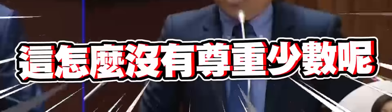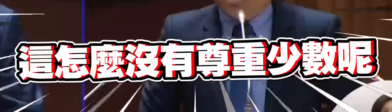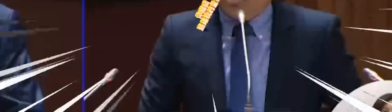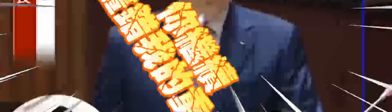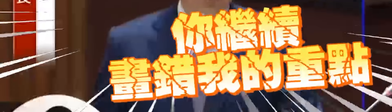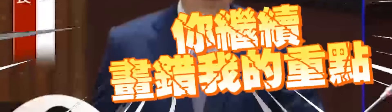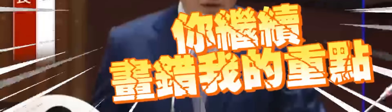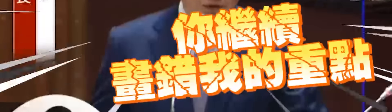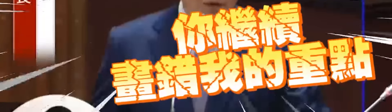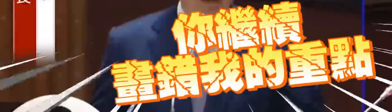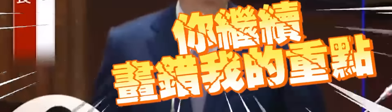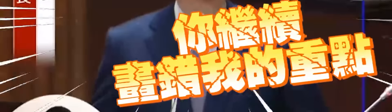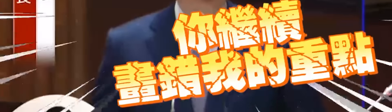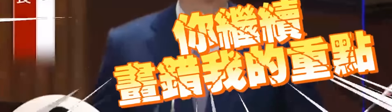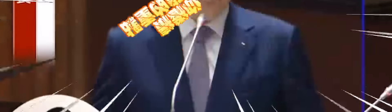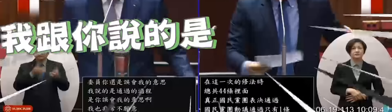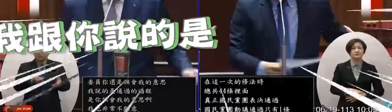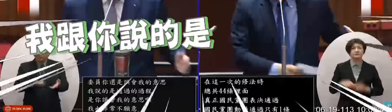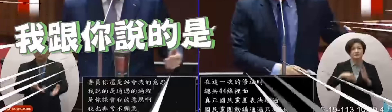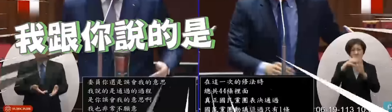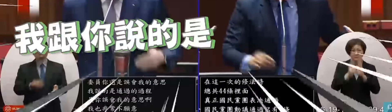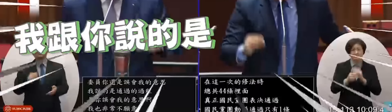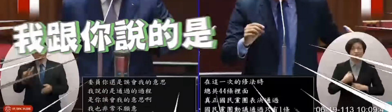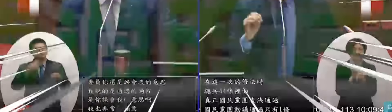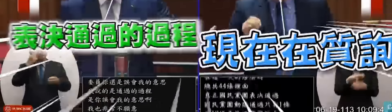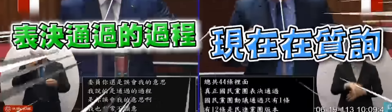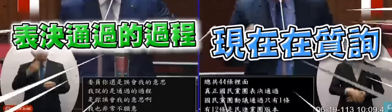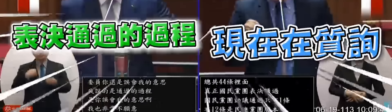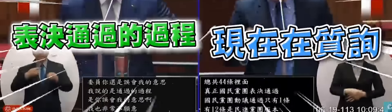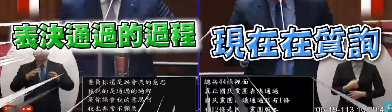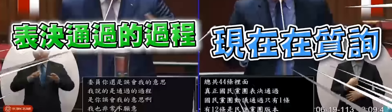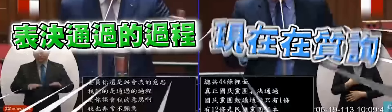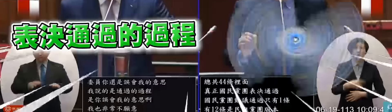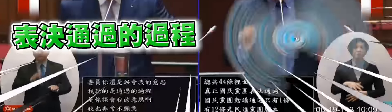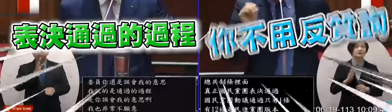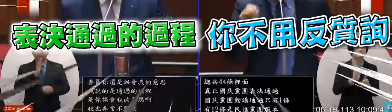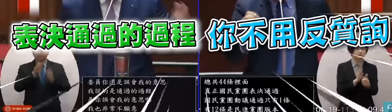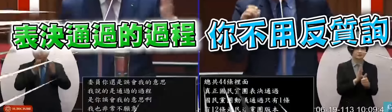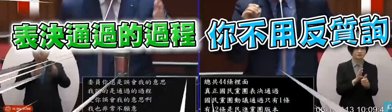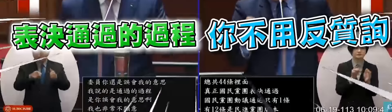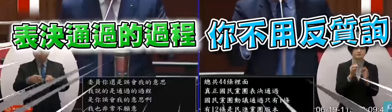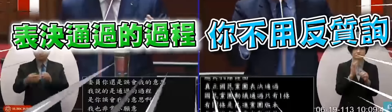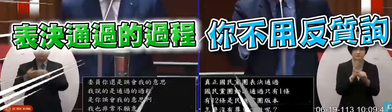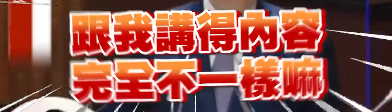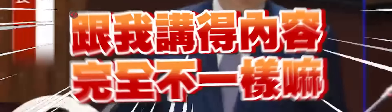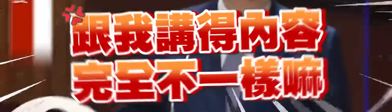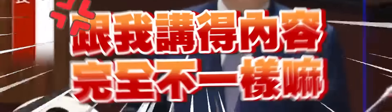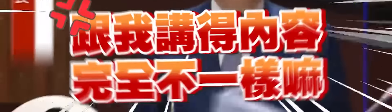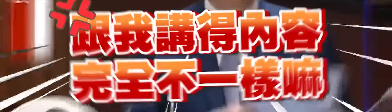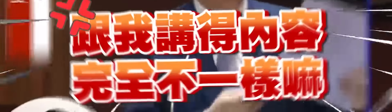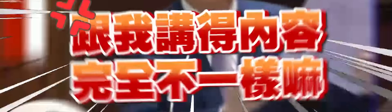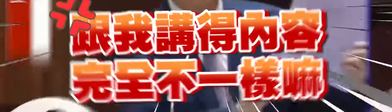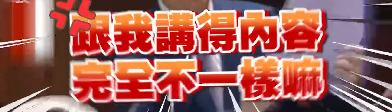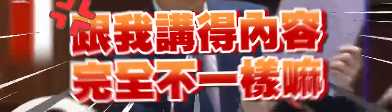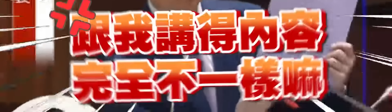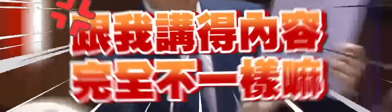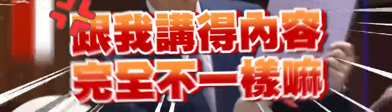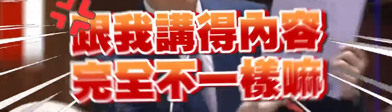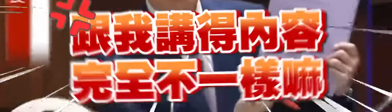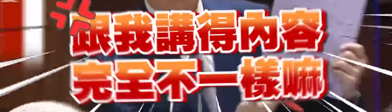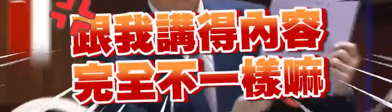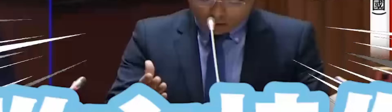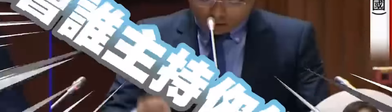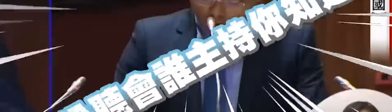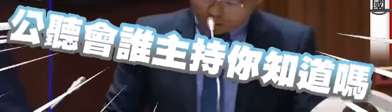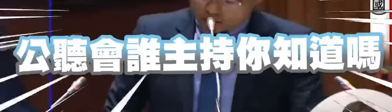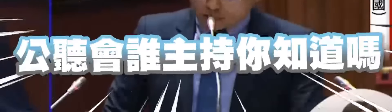数呢？ 委员，你继续话说我的重点。我跟你说的是， 院长现在在质询，你不用反质询， 跟我讲的内容完全